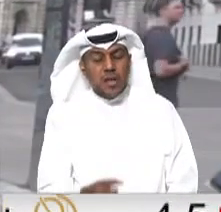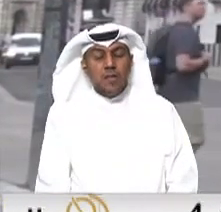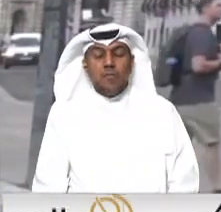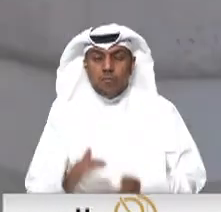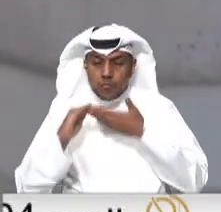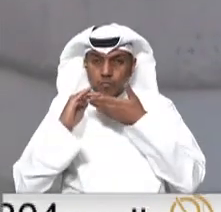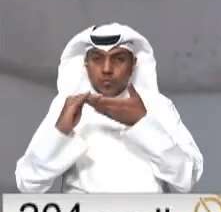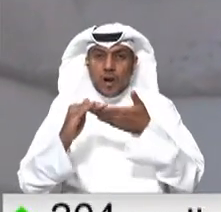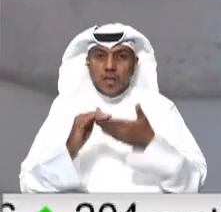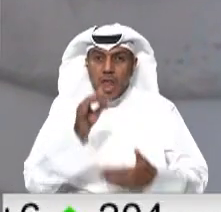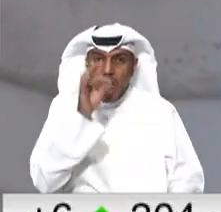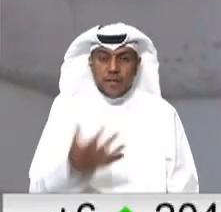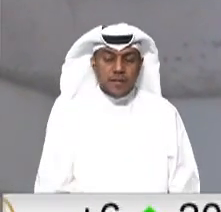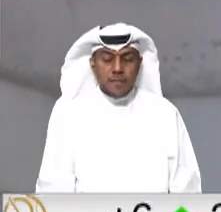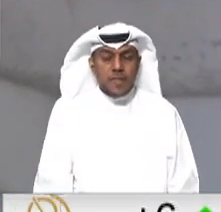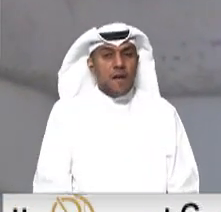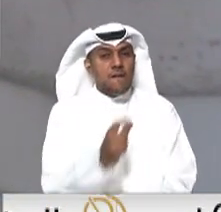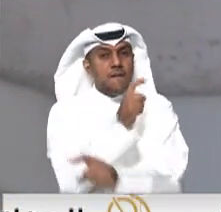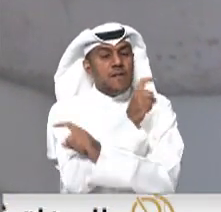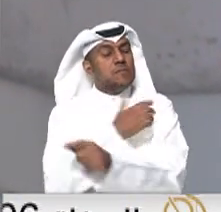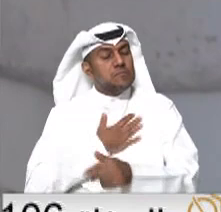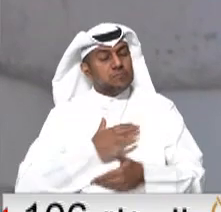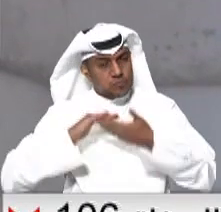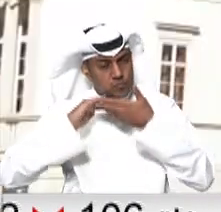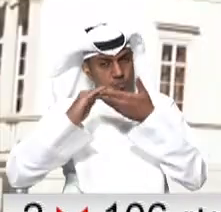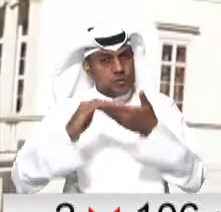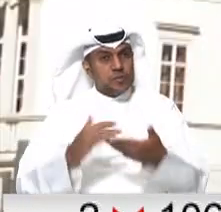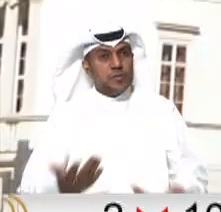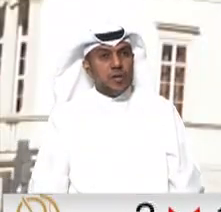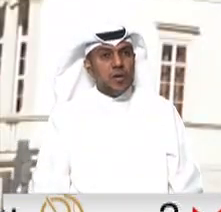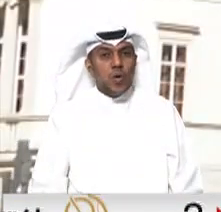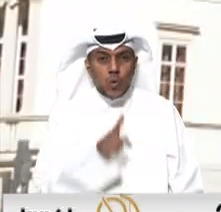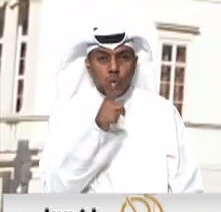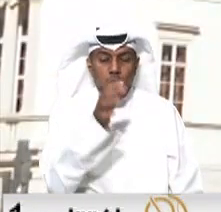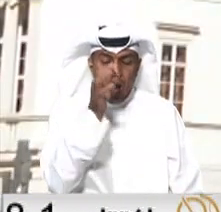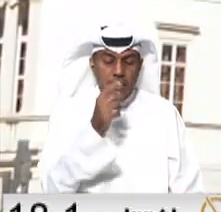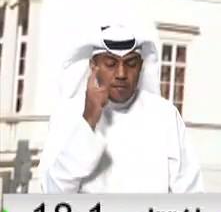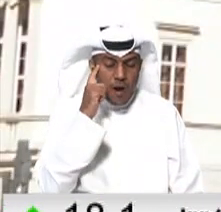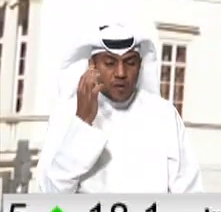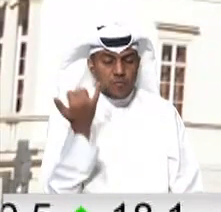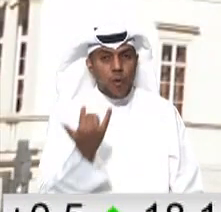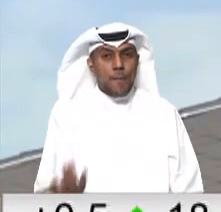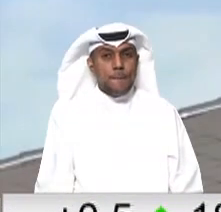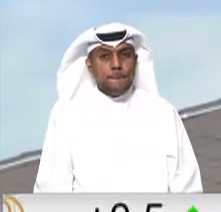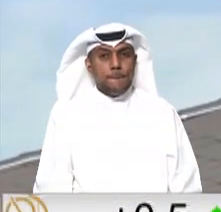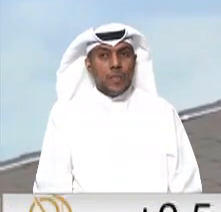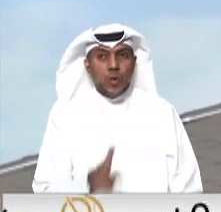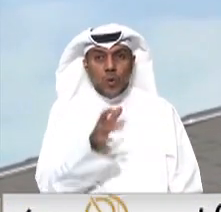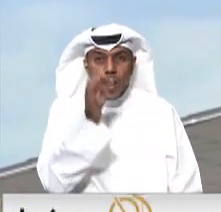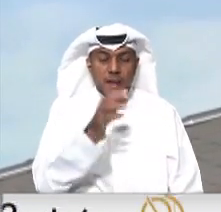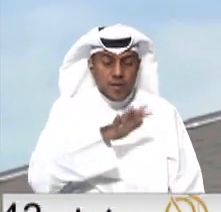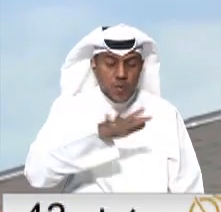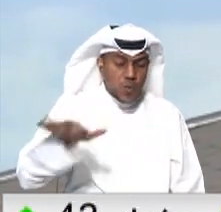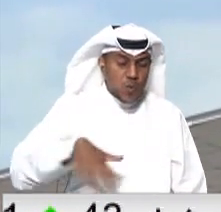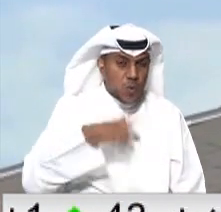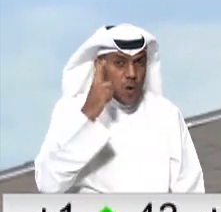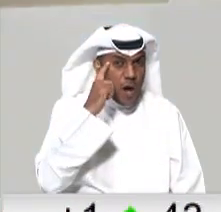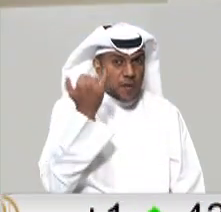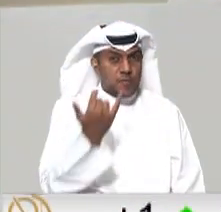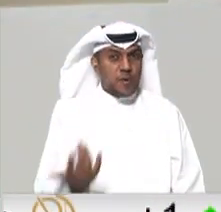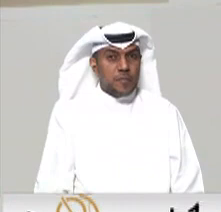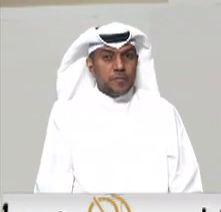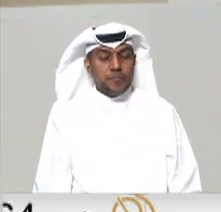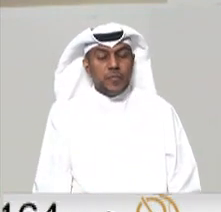التنموية النمساوية لفلسطين، أعرب عن صدمته الشديدة من موقف السياسيين الأوروبيين الذين لم يجدوا